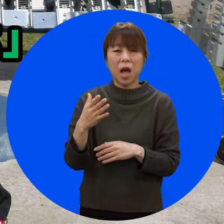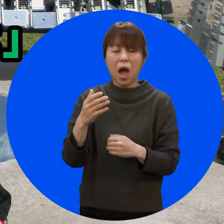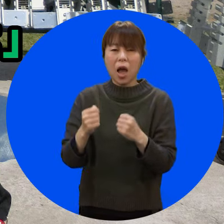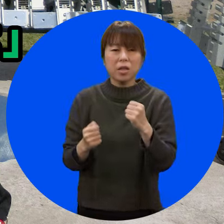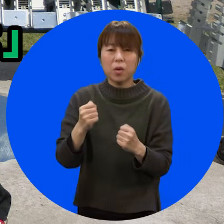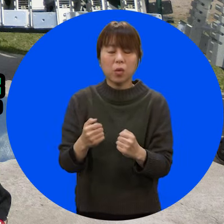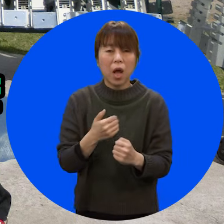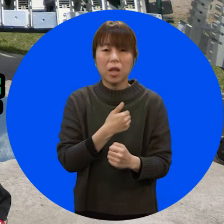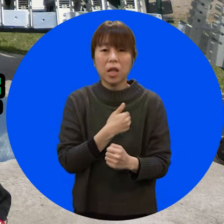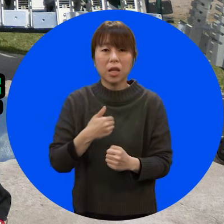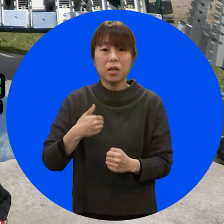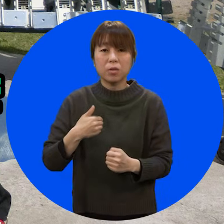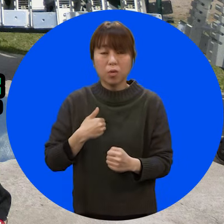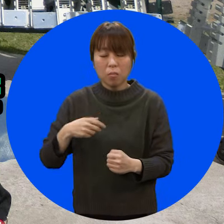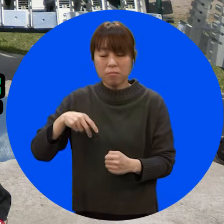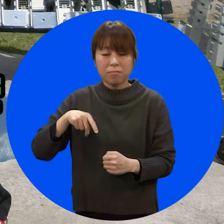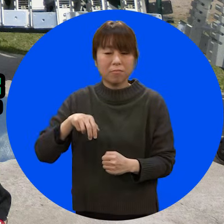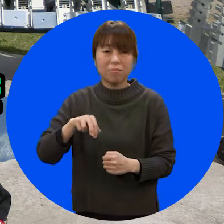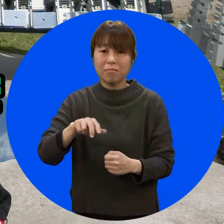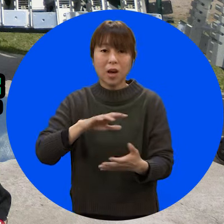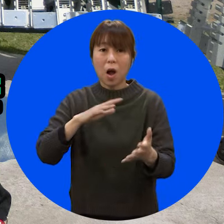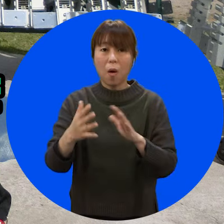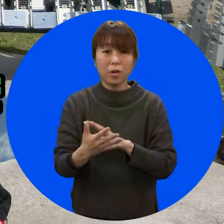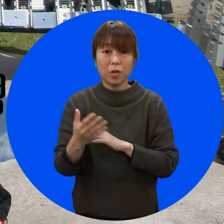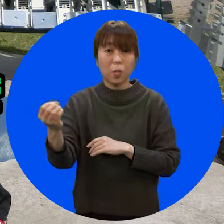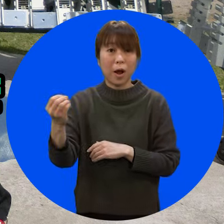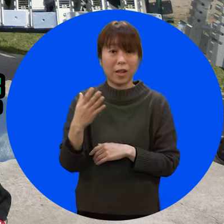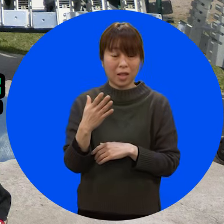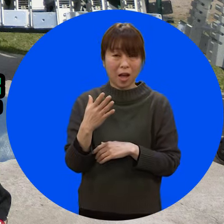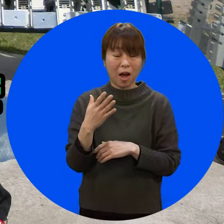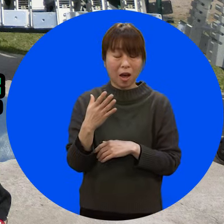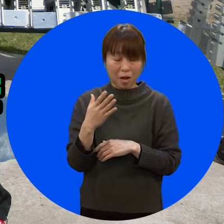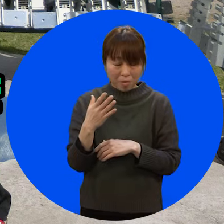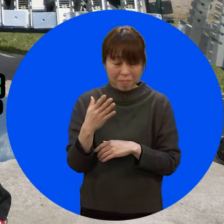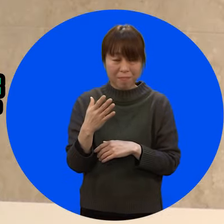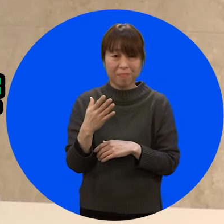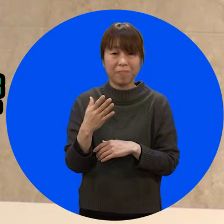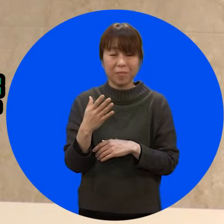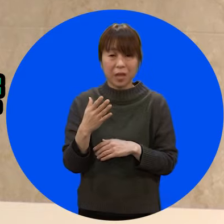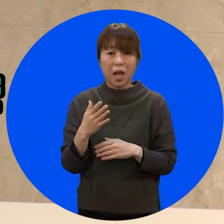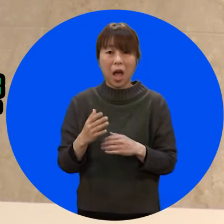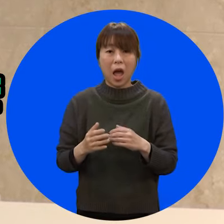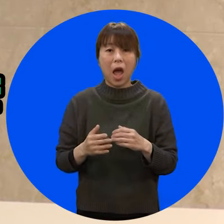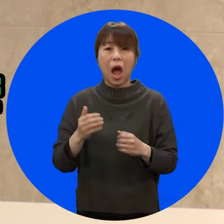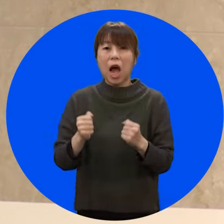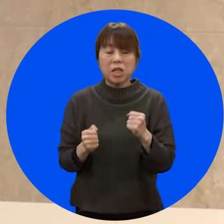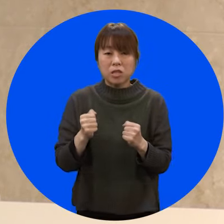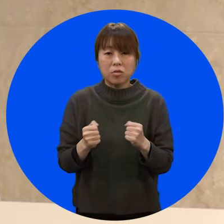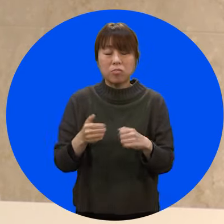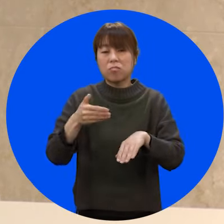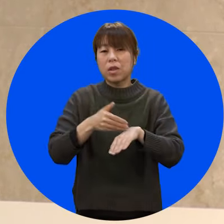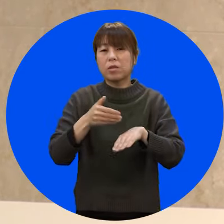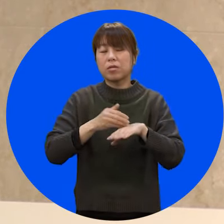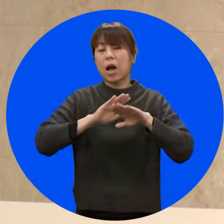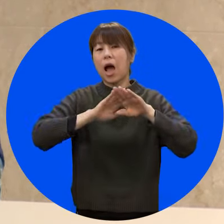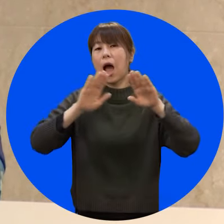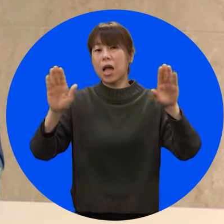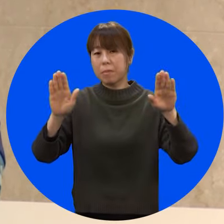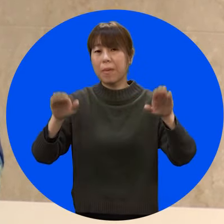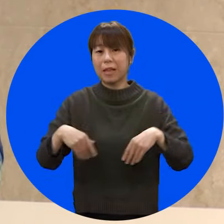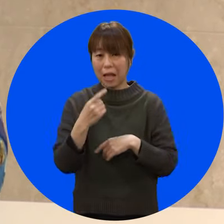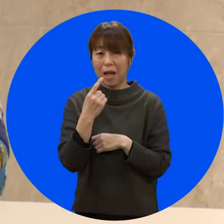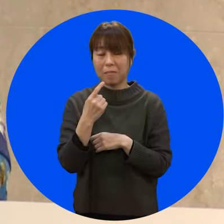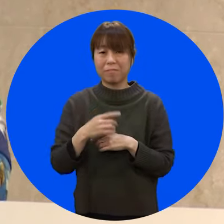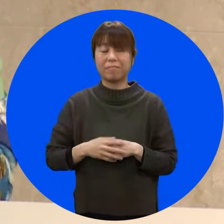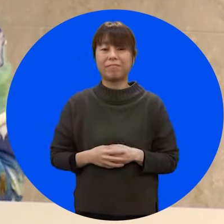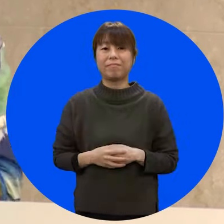って言われたので、義足だとわからないように最初は綺麗に歩きたいっていう気持ちがあったので、なのでそこで走るよ